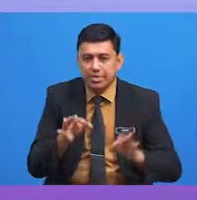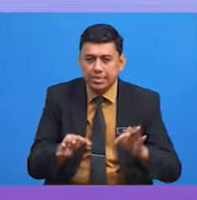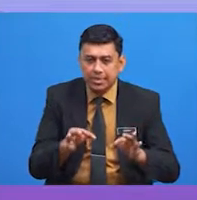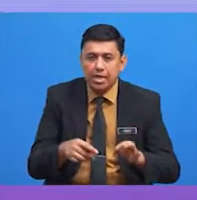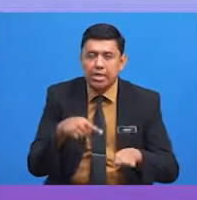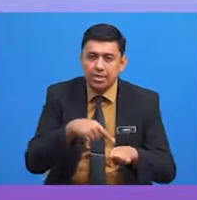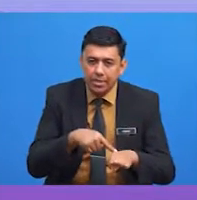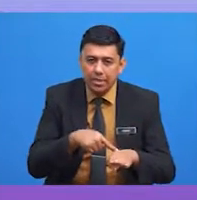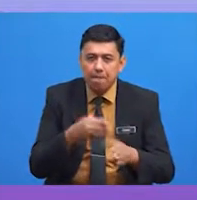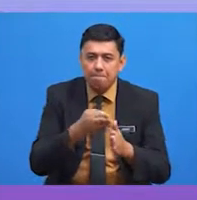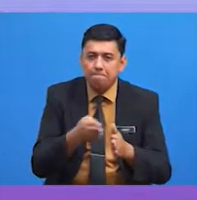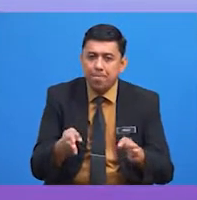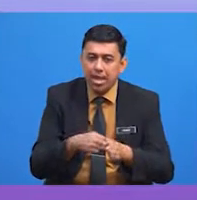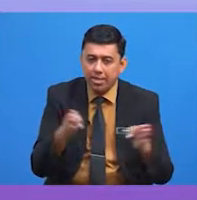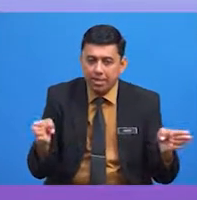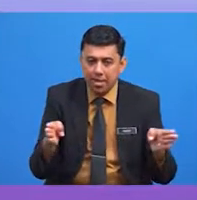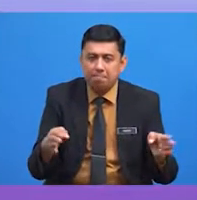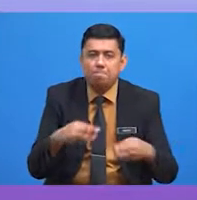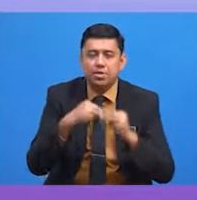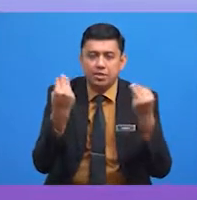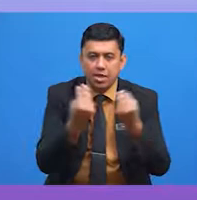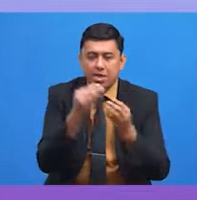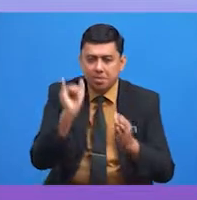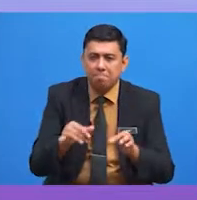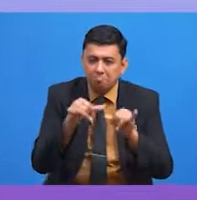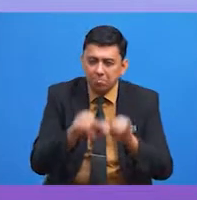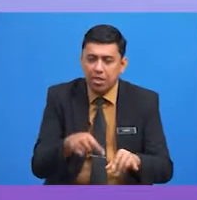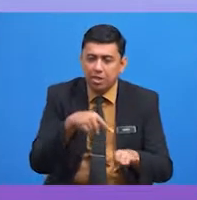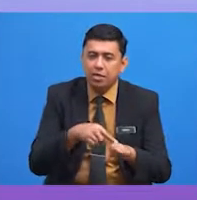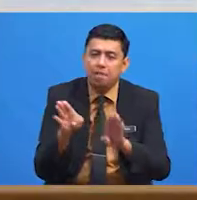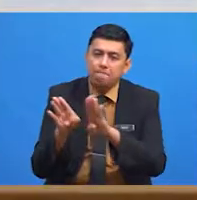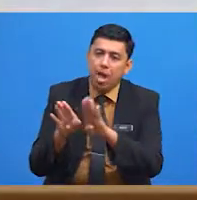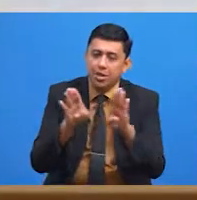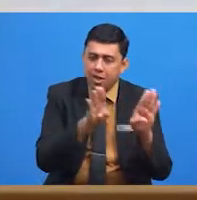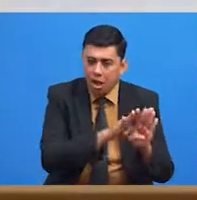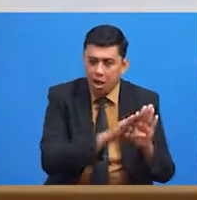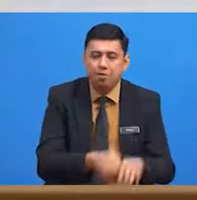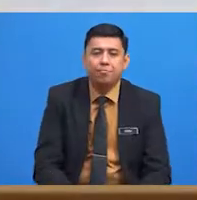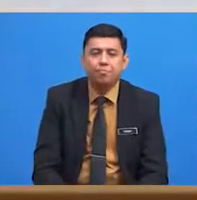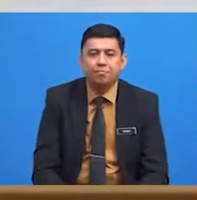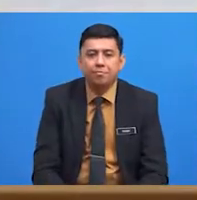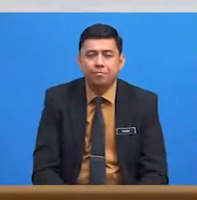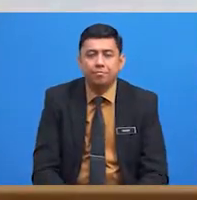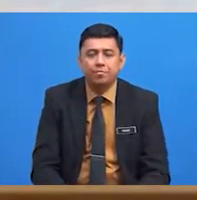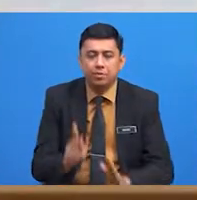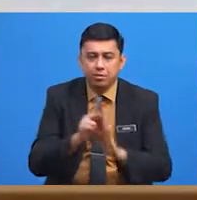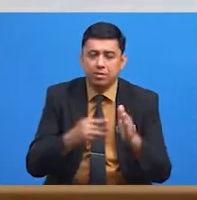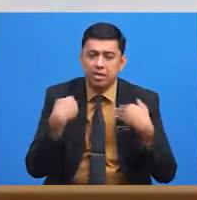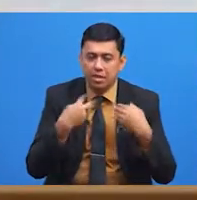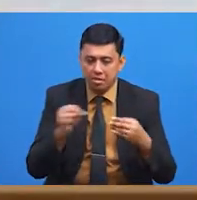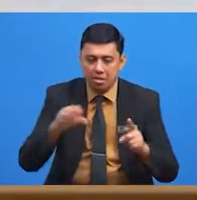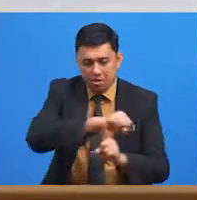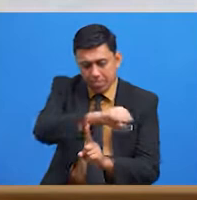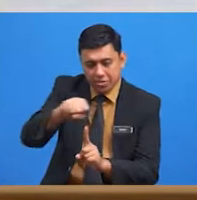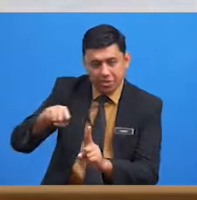dibandingkan masyarakat yang tinggal di bandar. Kedua, situasi